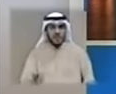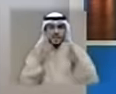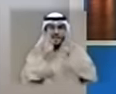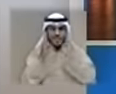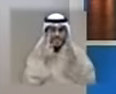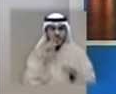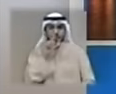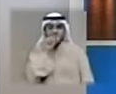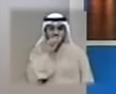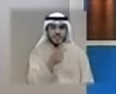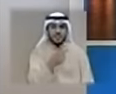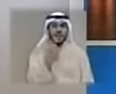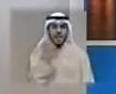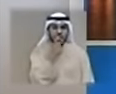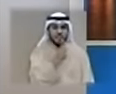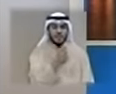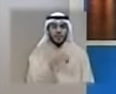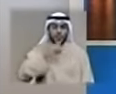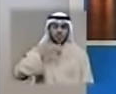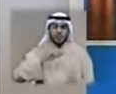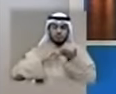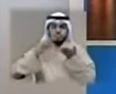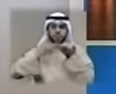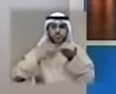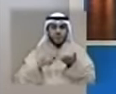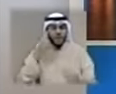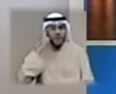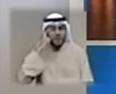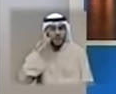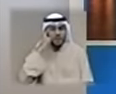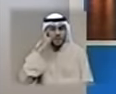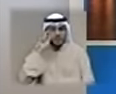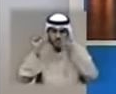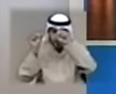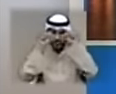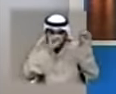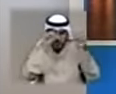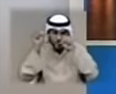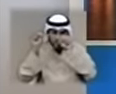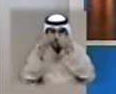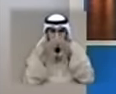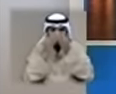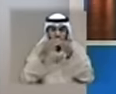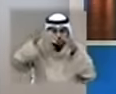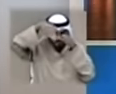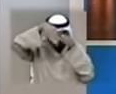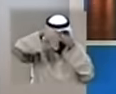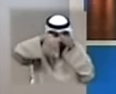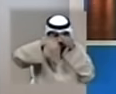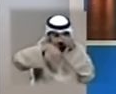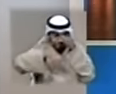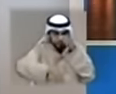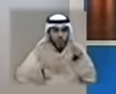التواصل الاجتماعي عن اكتشاف بقايا غواصة إيرانية الصنع من نوع سابحات قارقة في البحر